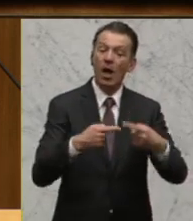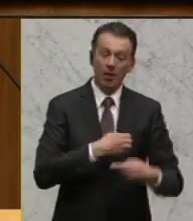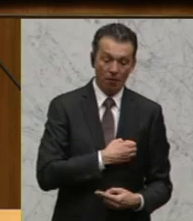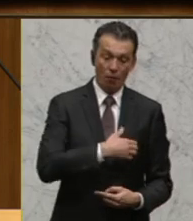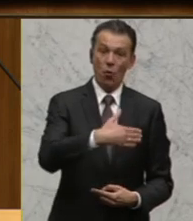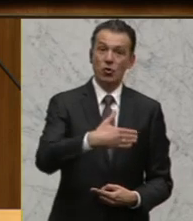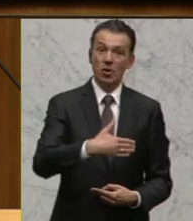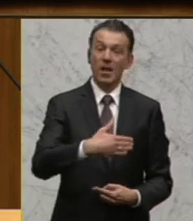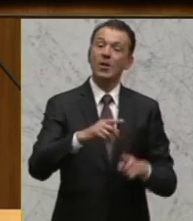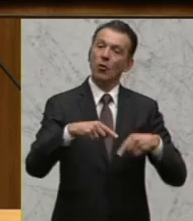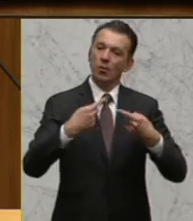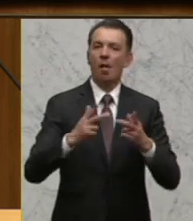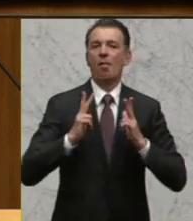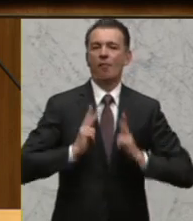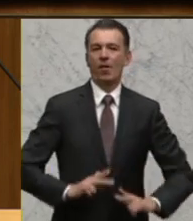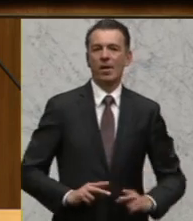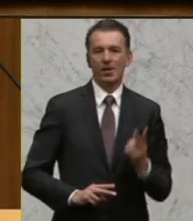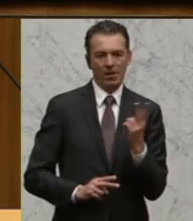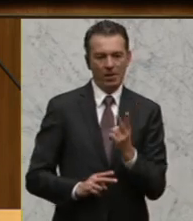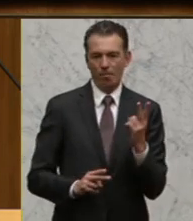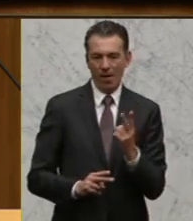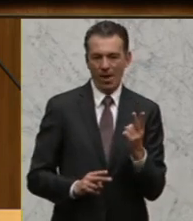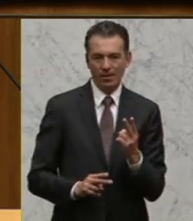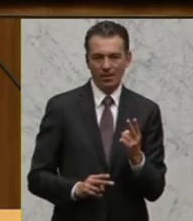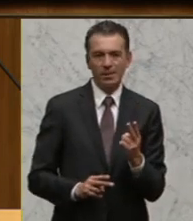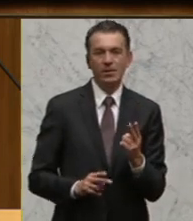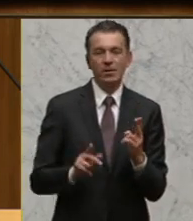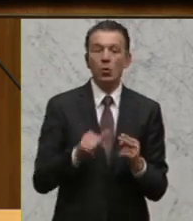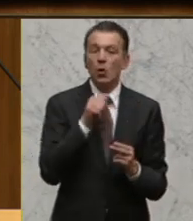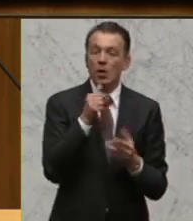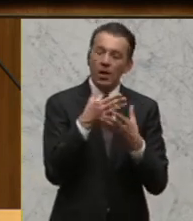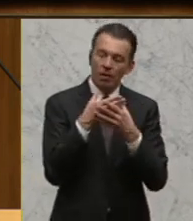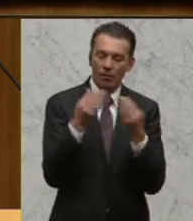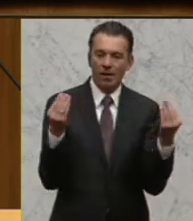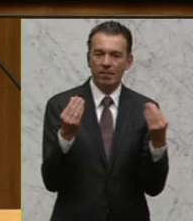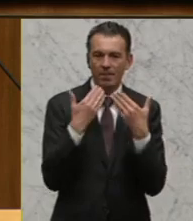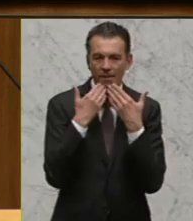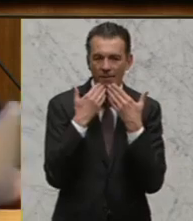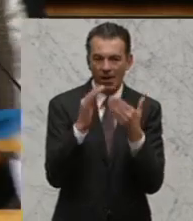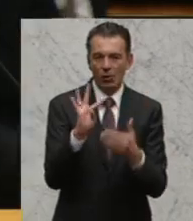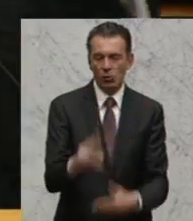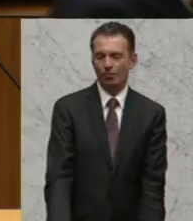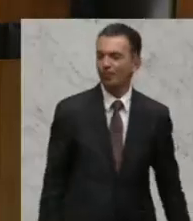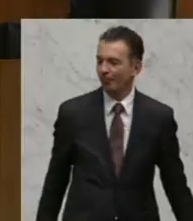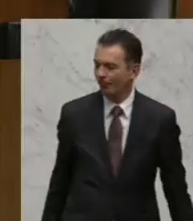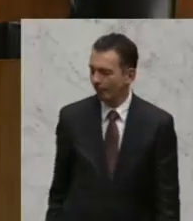bringt Frieden. Diese beiden Punkte sollten wir in dieser Diskussion nicht aus den Augen verlieren. Dankeschön.